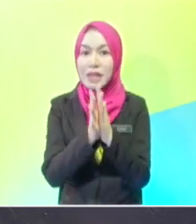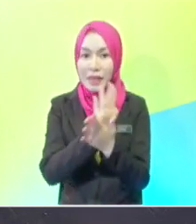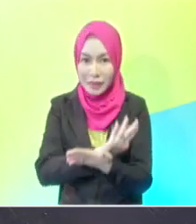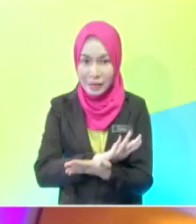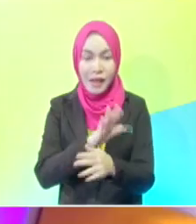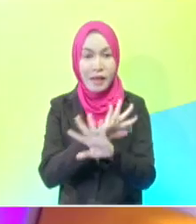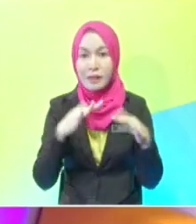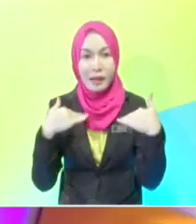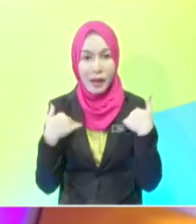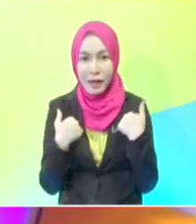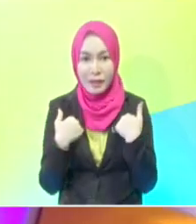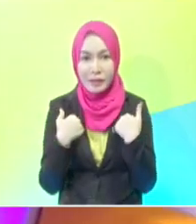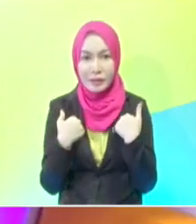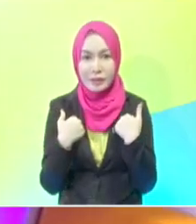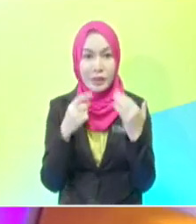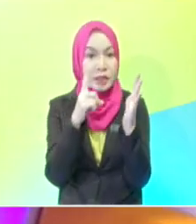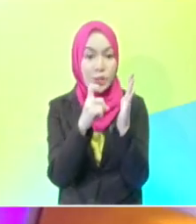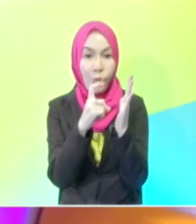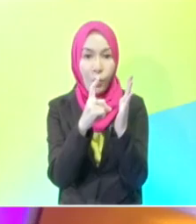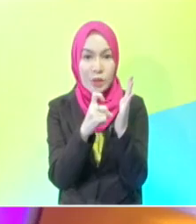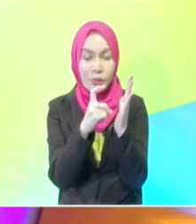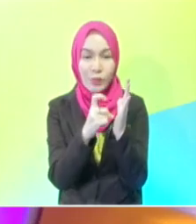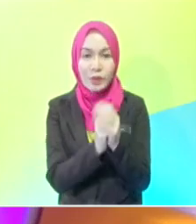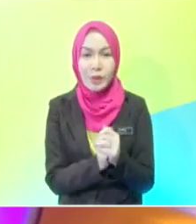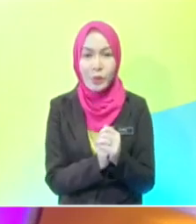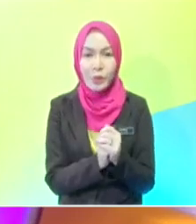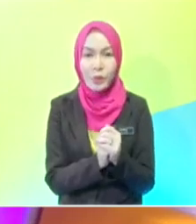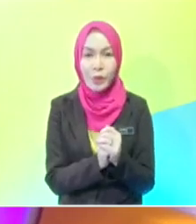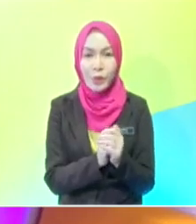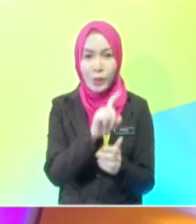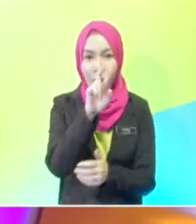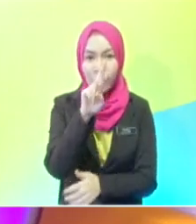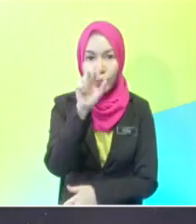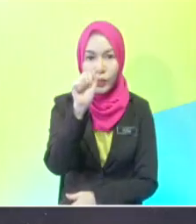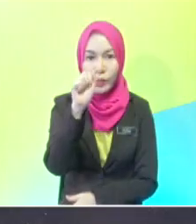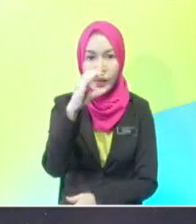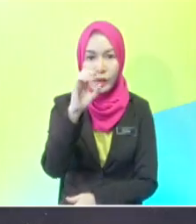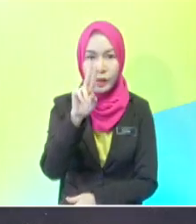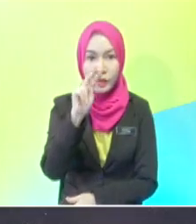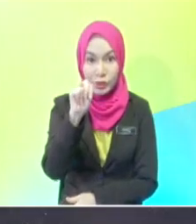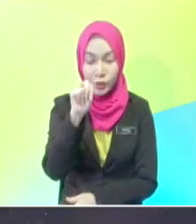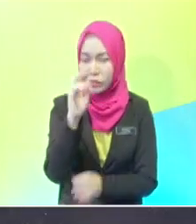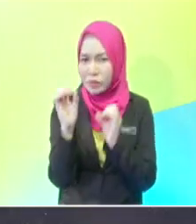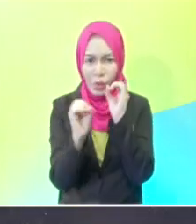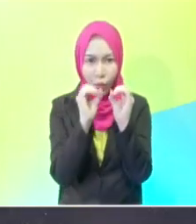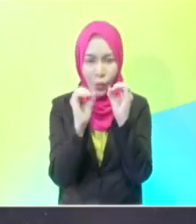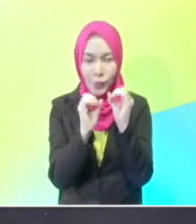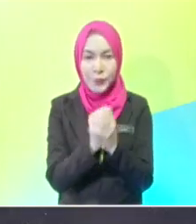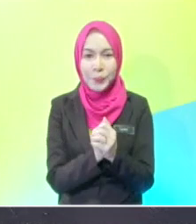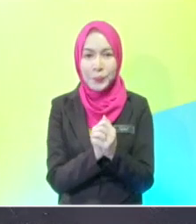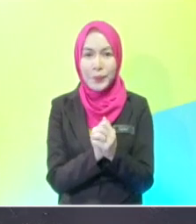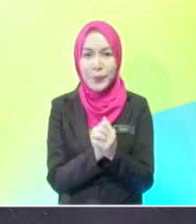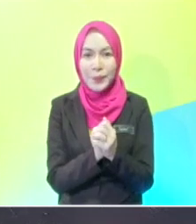racun perosoklah ataupun dia tak digunakan baju kimia sintetik dan juga dia adalah bukan